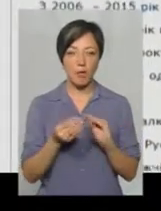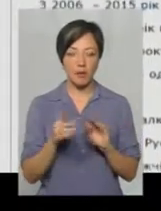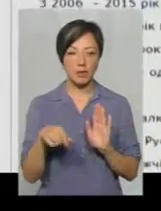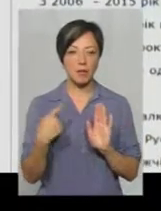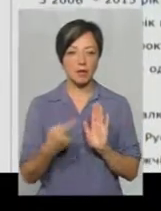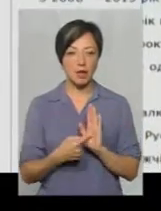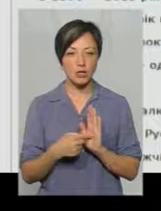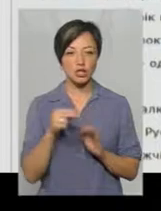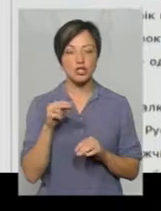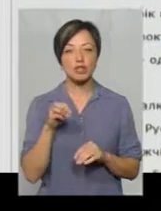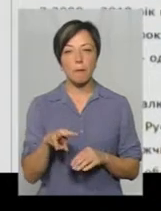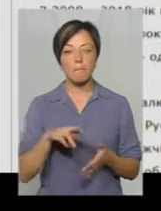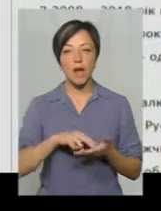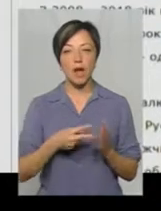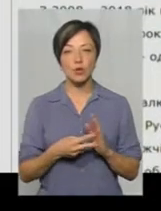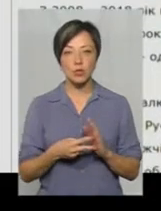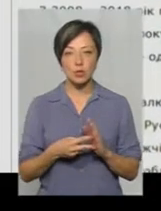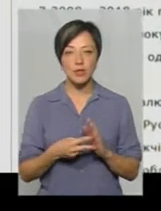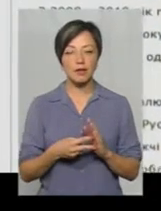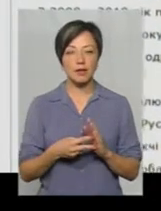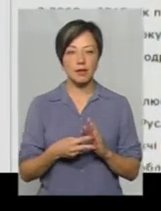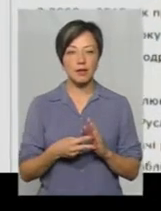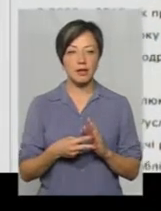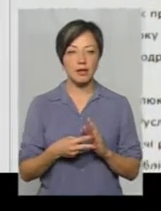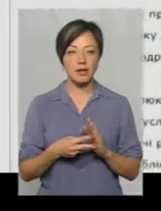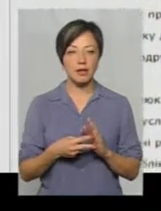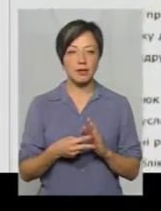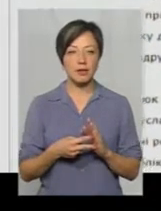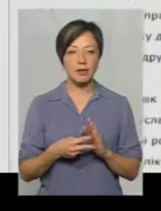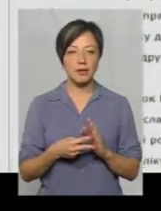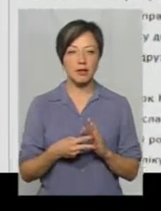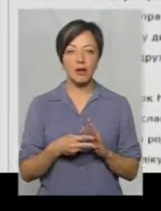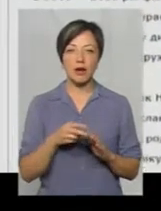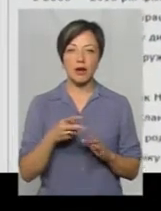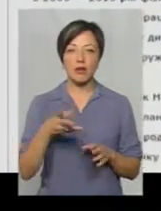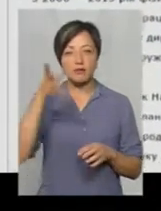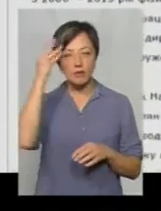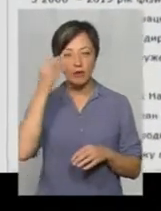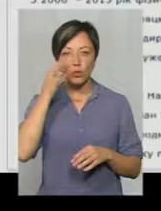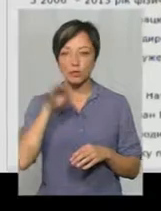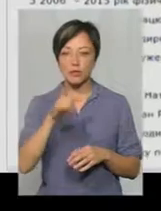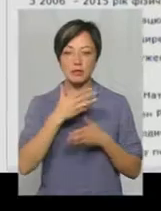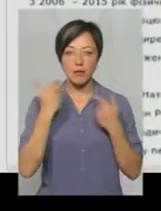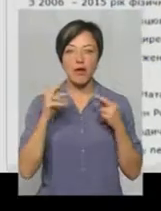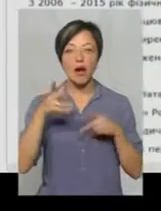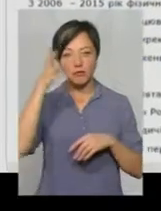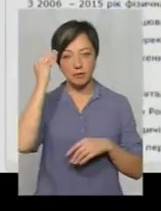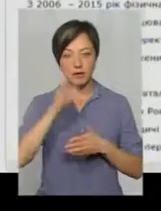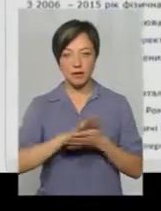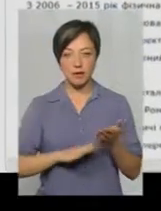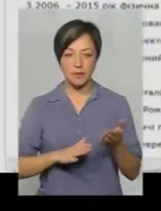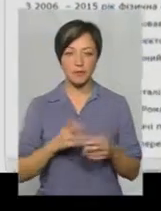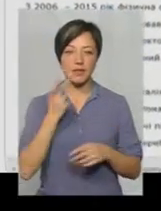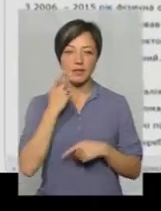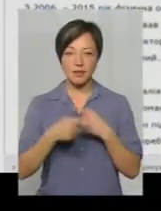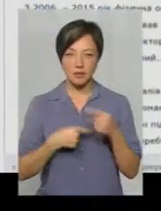питань. Чим плануєте компенсувати от в подальшій роботі відсутність такого досвіду? Ну, компенсація